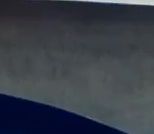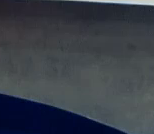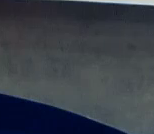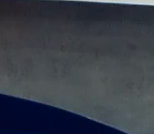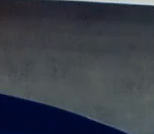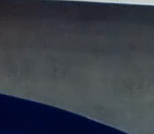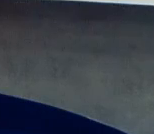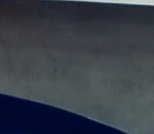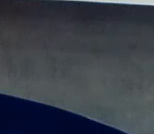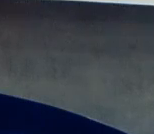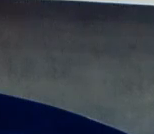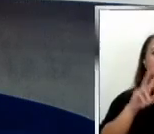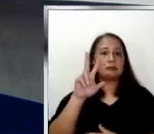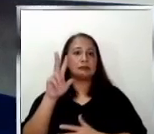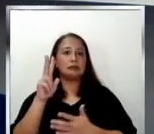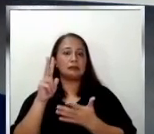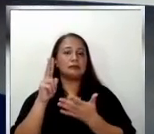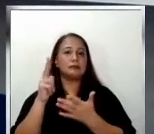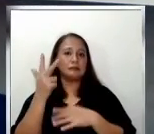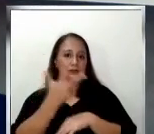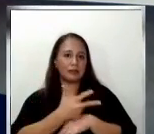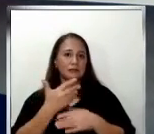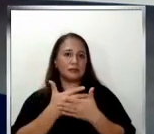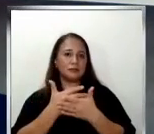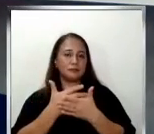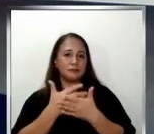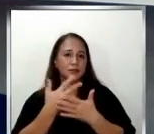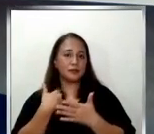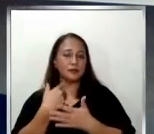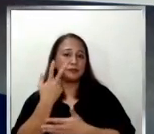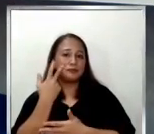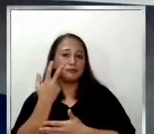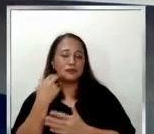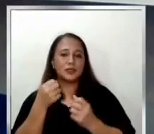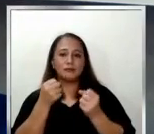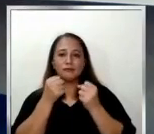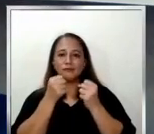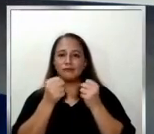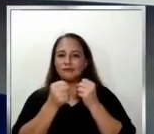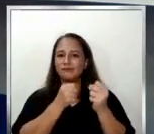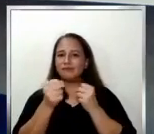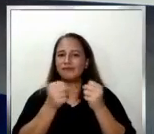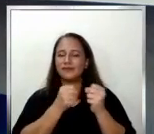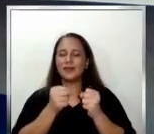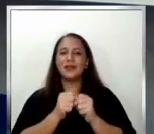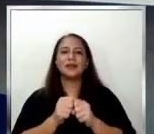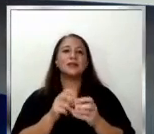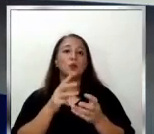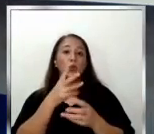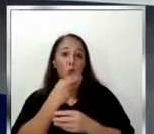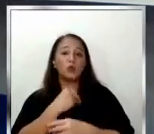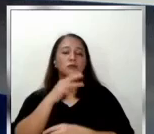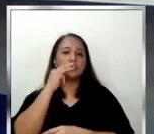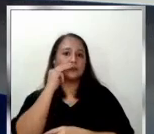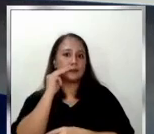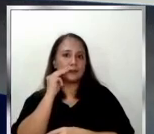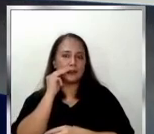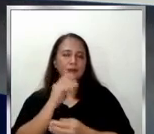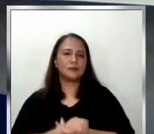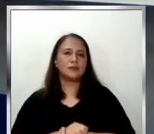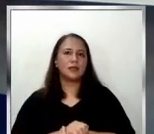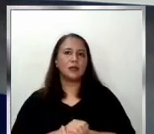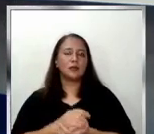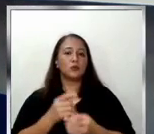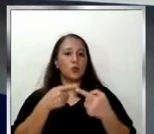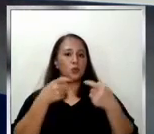Tatlong araw na lang po bago ang inaabangan laban ng pambansang kamao ng Pilipinas, Manny Pacquiao. At kalaban niya po ang